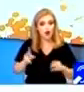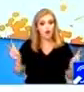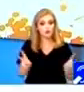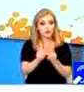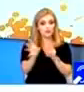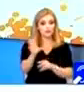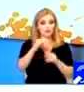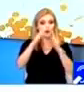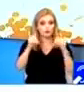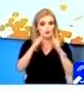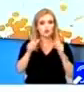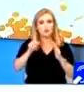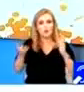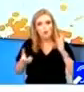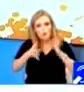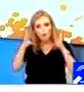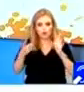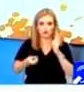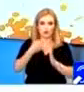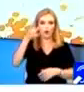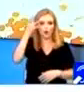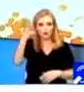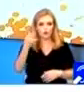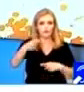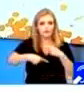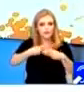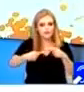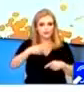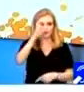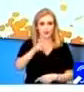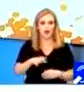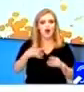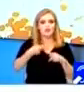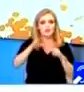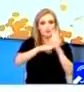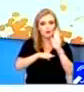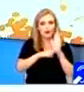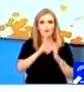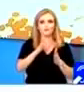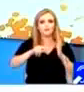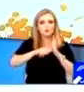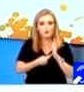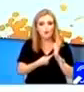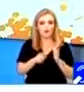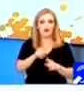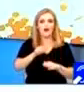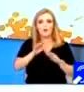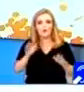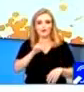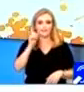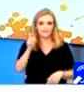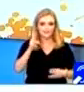tabără pentru a afla mai multe despre cultura, istoria și tradițiile patriei. Programul își propune să consolideze relațiile copiilor și tinerilor